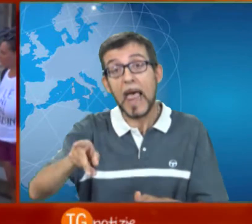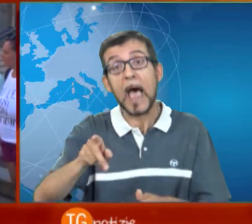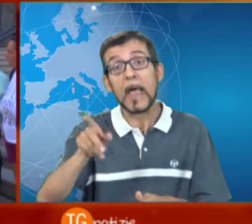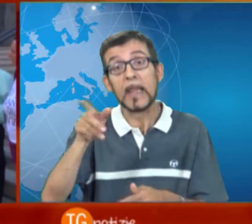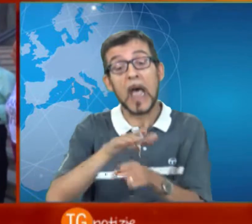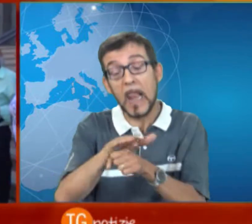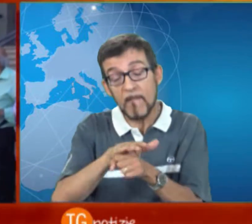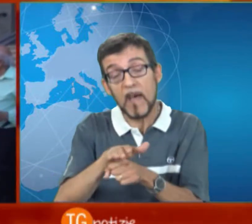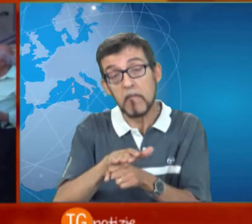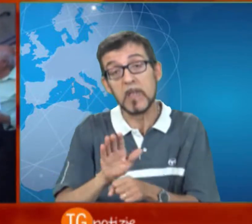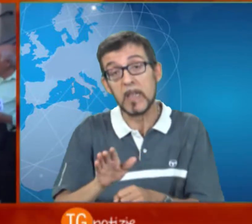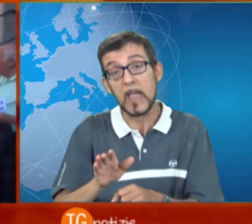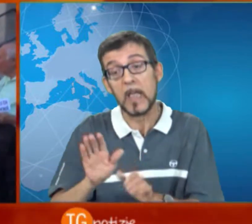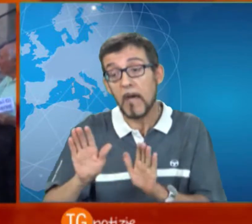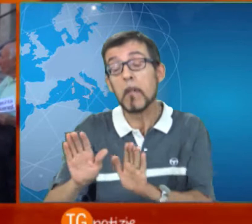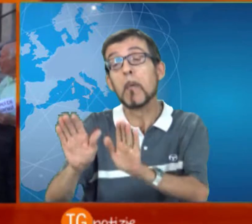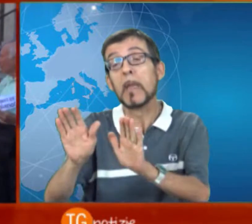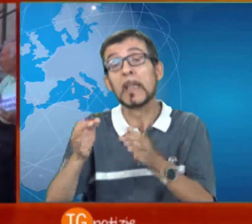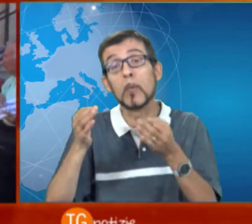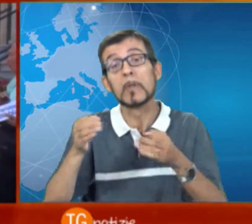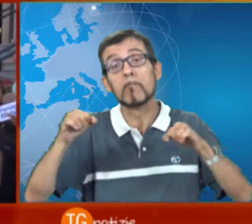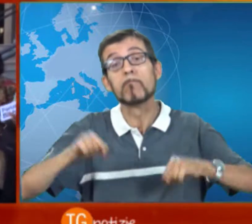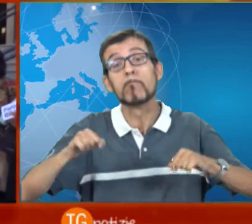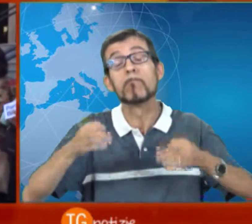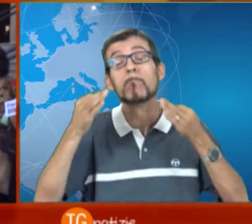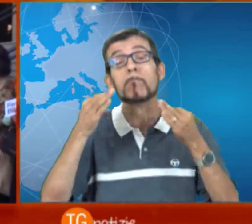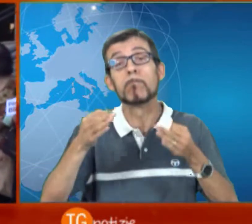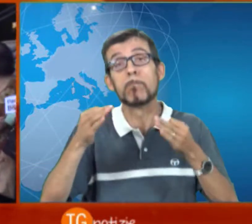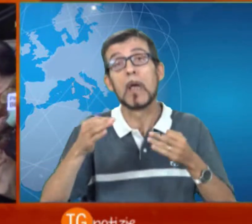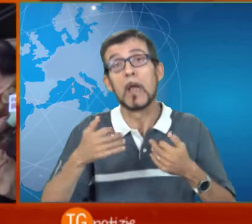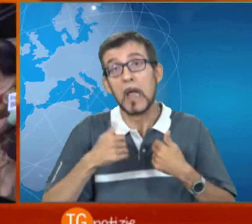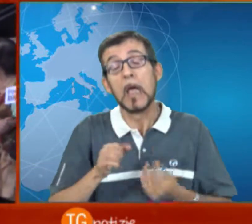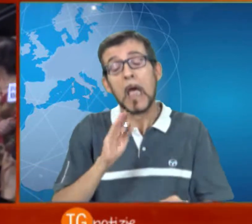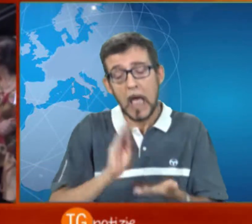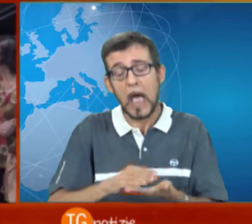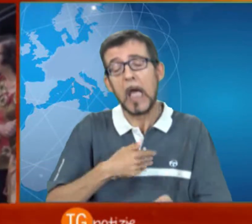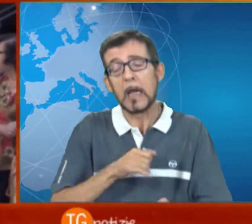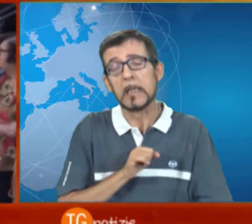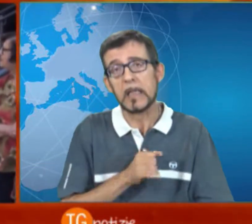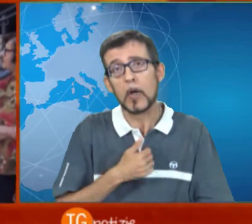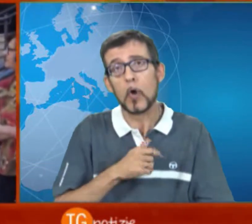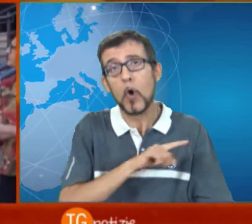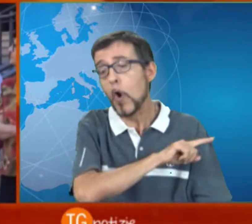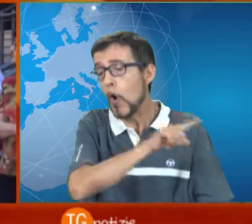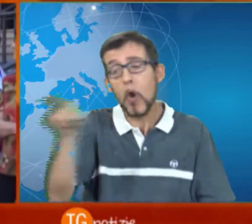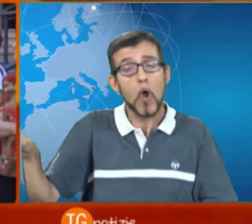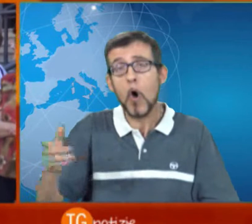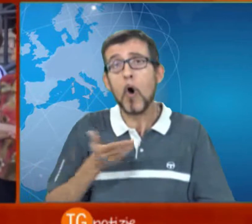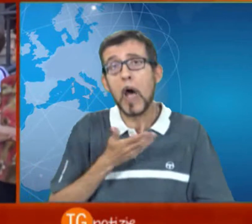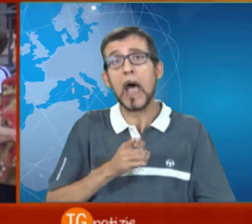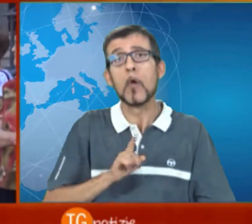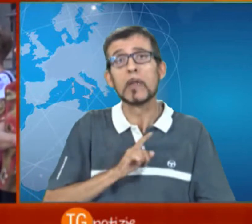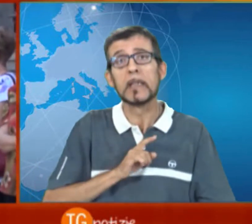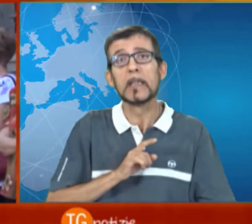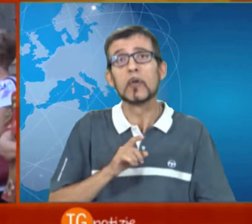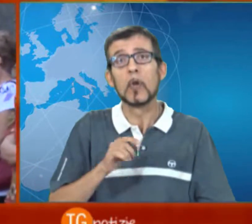alle famiglie, li avrebbero mantenuti come si deve, secondo il mio punto di vista. Loro hanno diritto, i